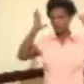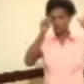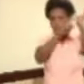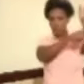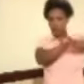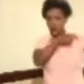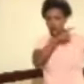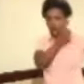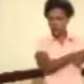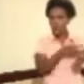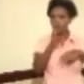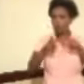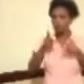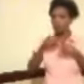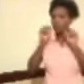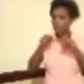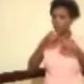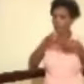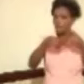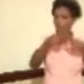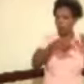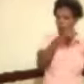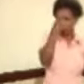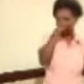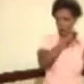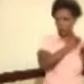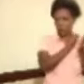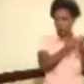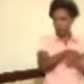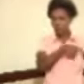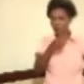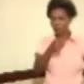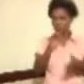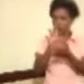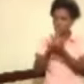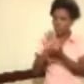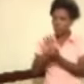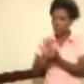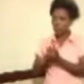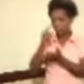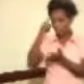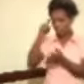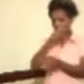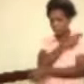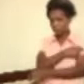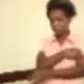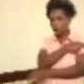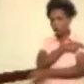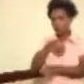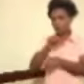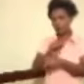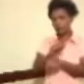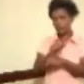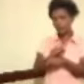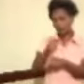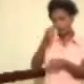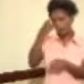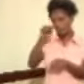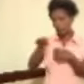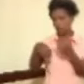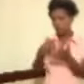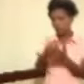bon. Donc il ne s'agit pas de pour bailler au caille, il s'agit pour bailler au environnement qui gagne l'école, qui gagne une clinique, qui gagne travail, qui gagne des parcs, qui